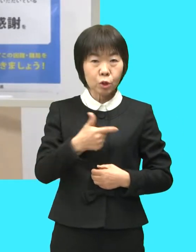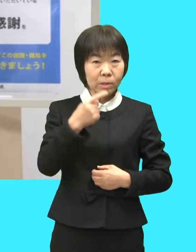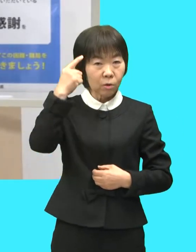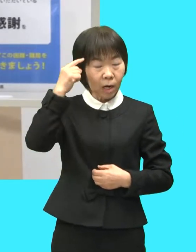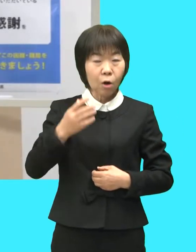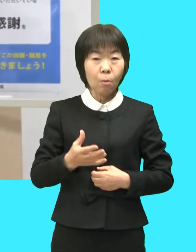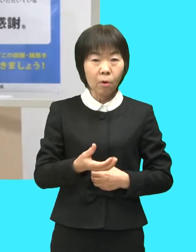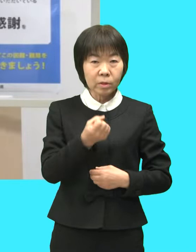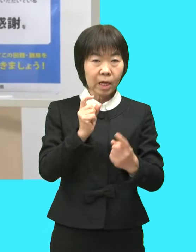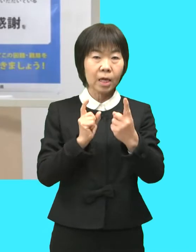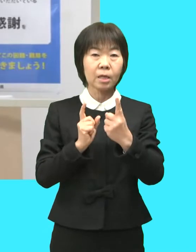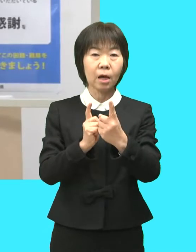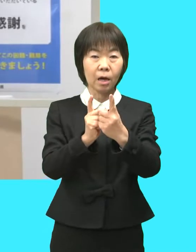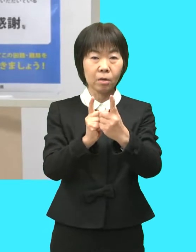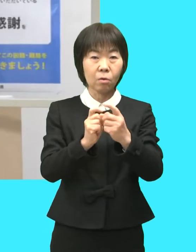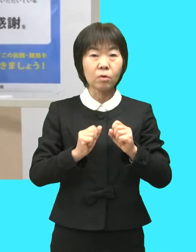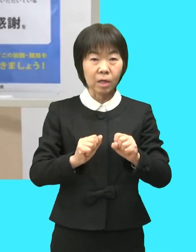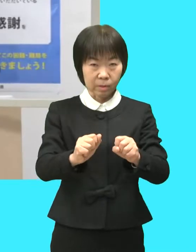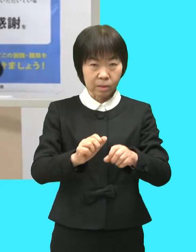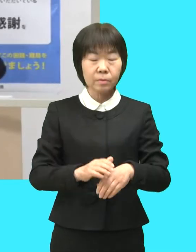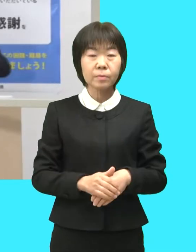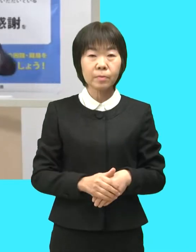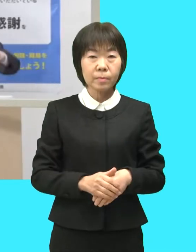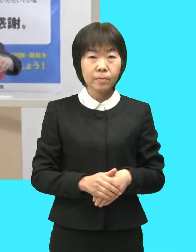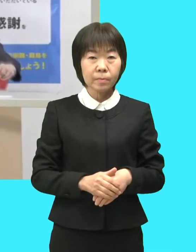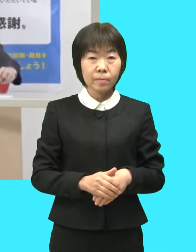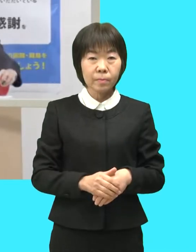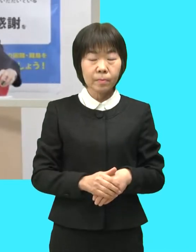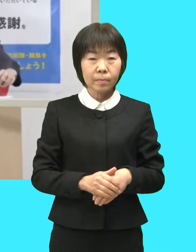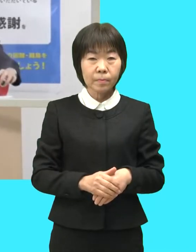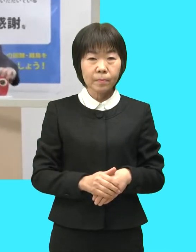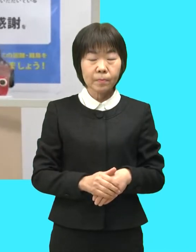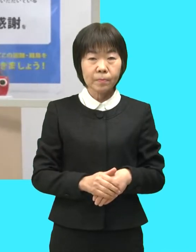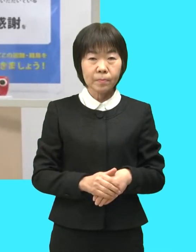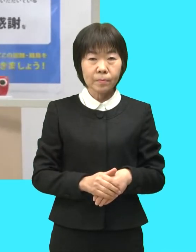感を持って対応してまいります。